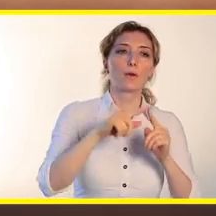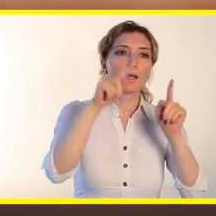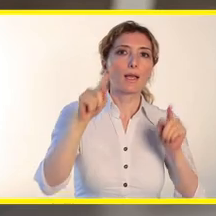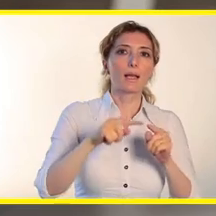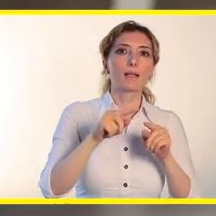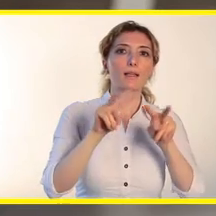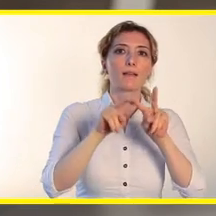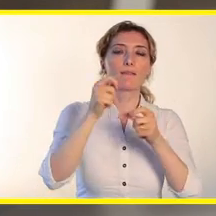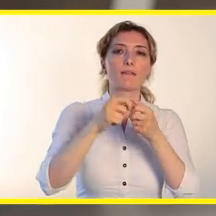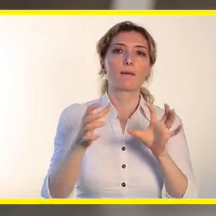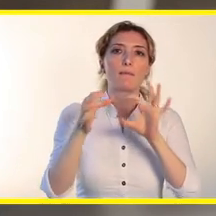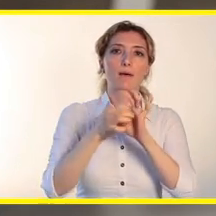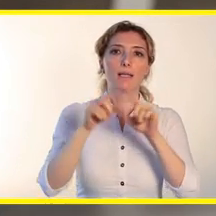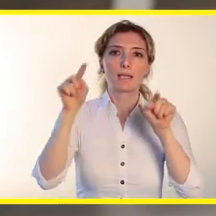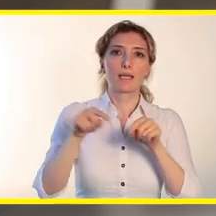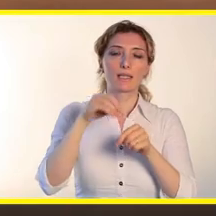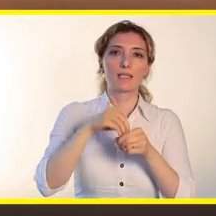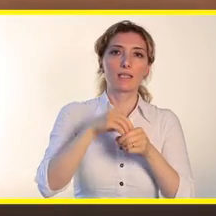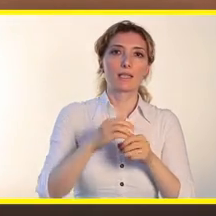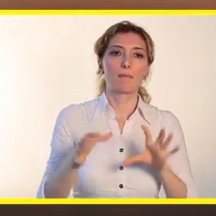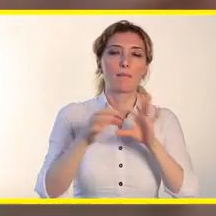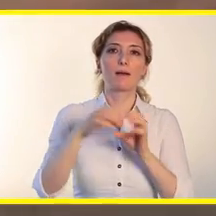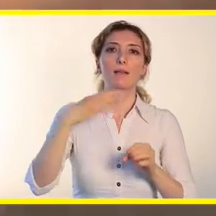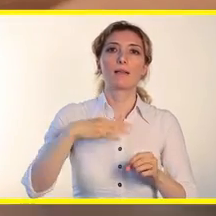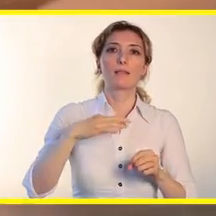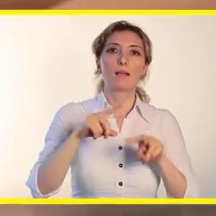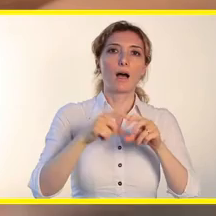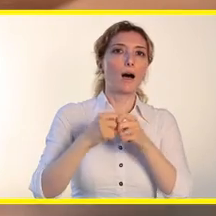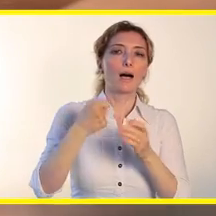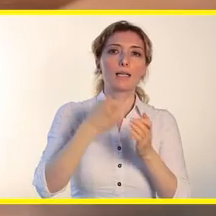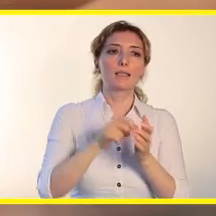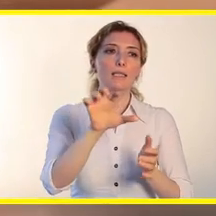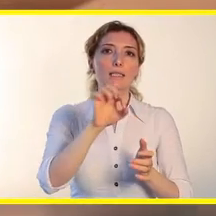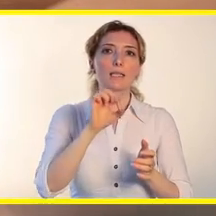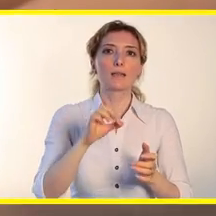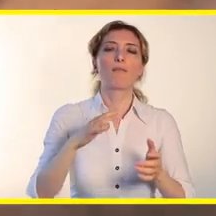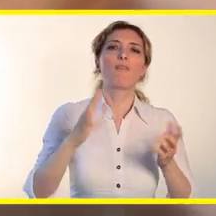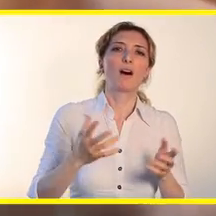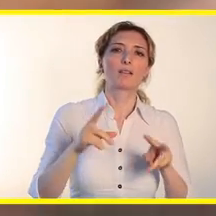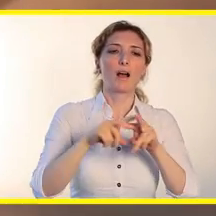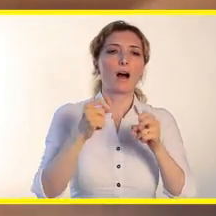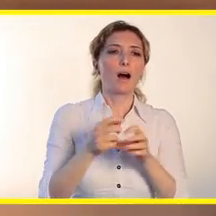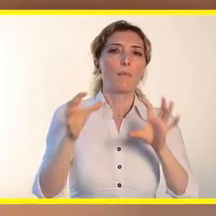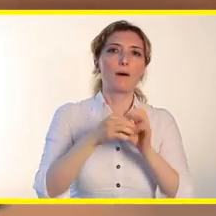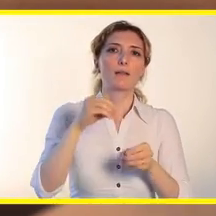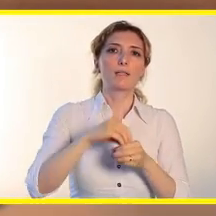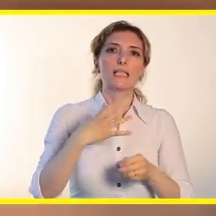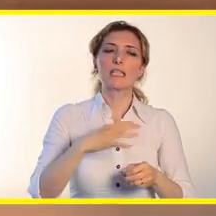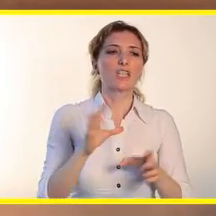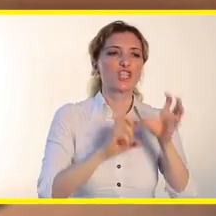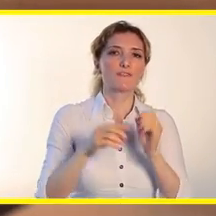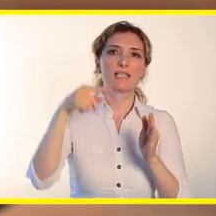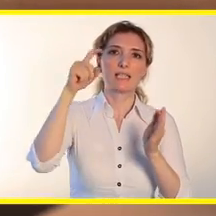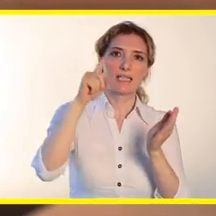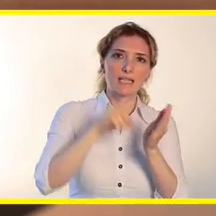Sonraki ekran olan Wi-Fi bağlantı ekranından bağlanmak istediğiniz ağ adını seçip varsa ağa bağlanmak için istenen şifreyi